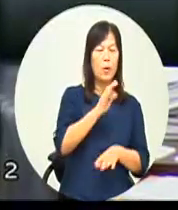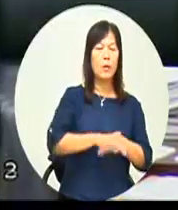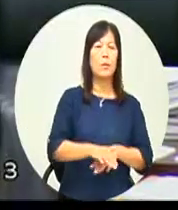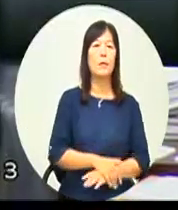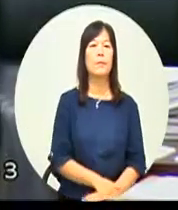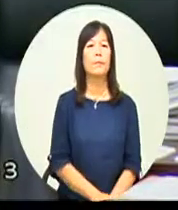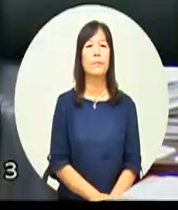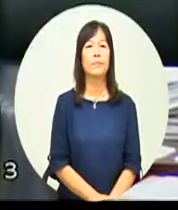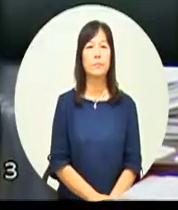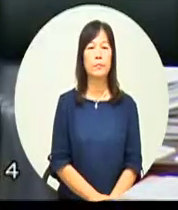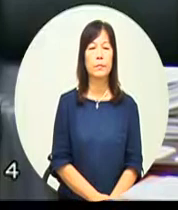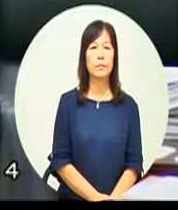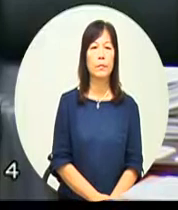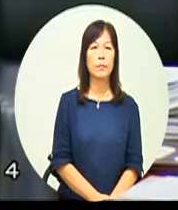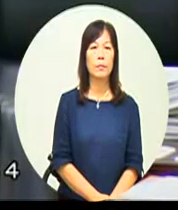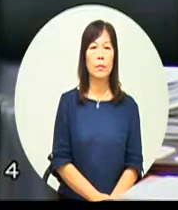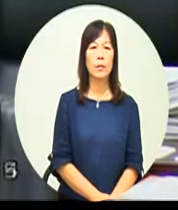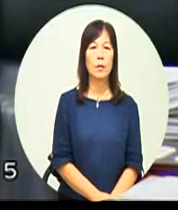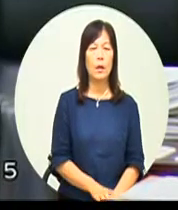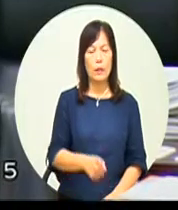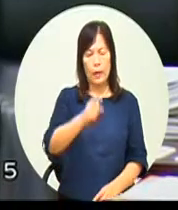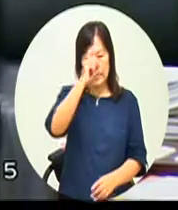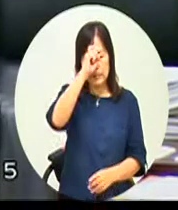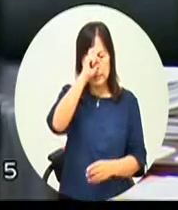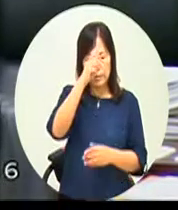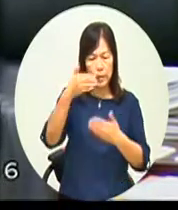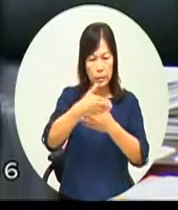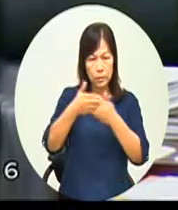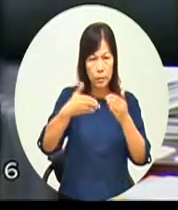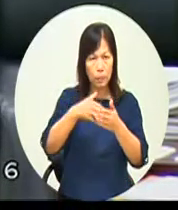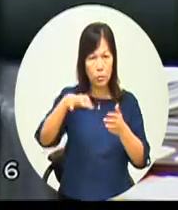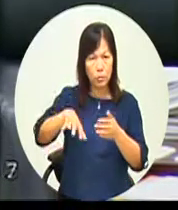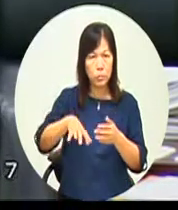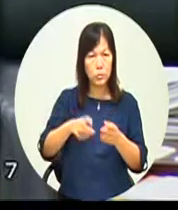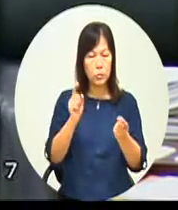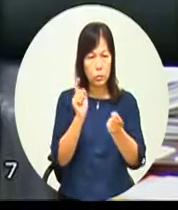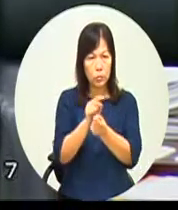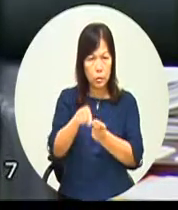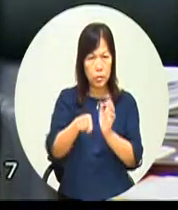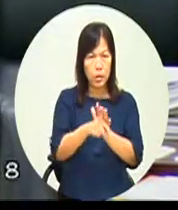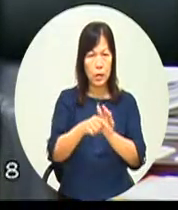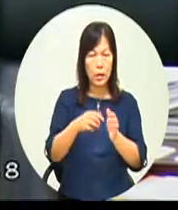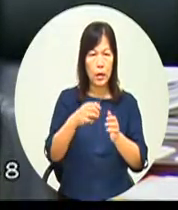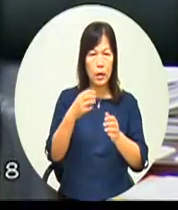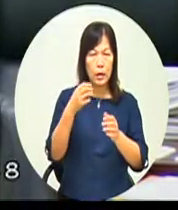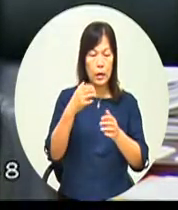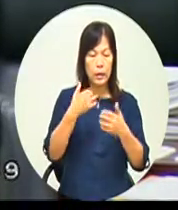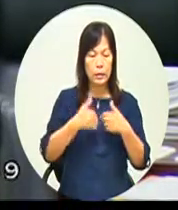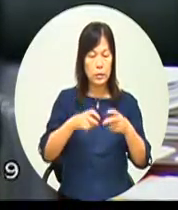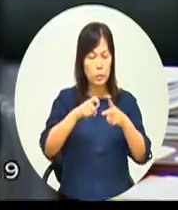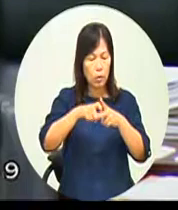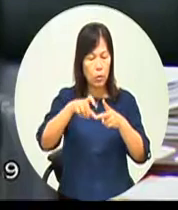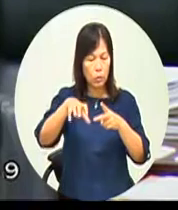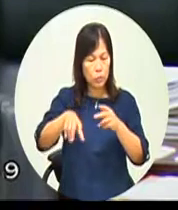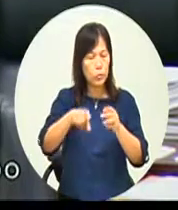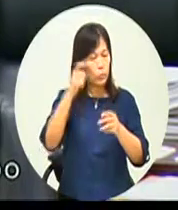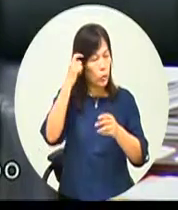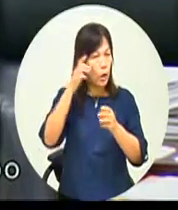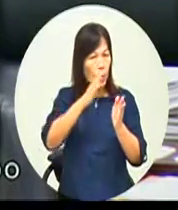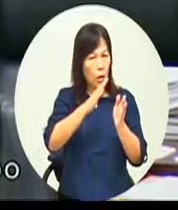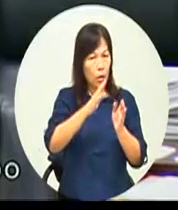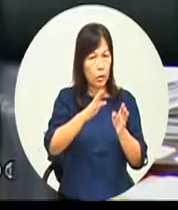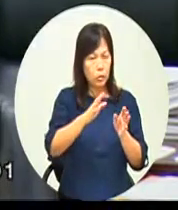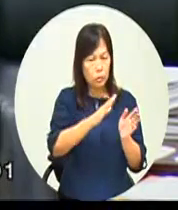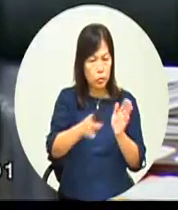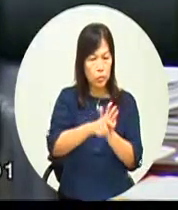以，我希望交通局针对这样的一个新工处所准备要进行的